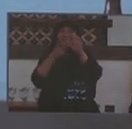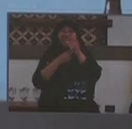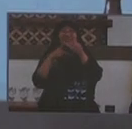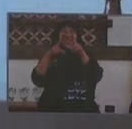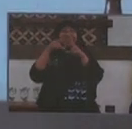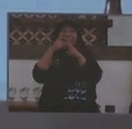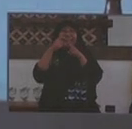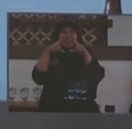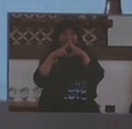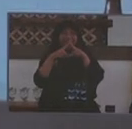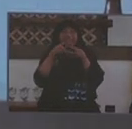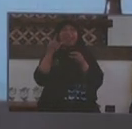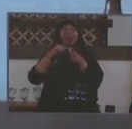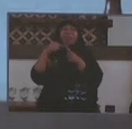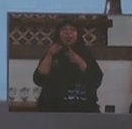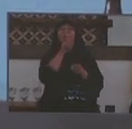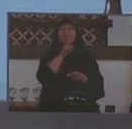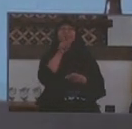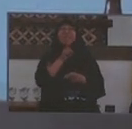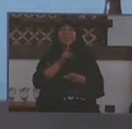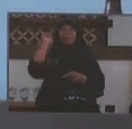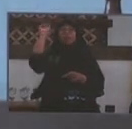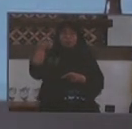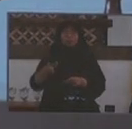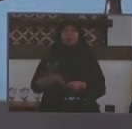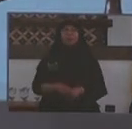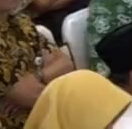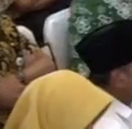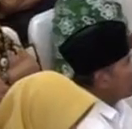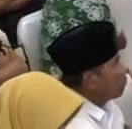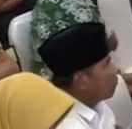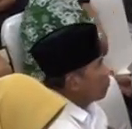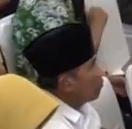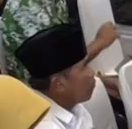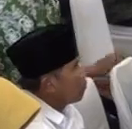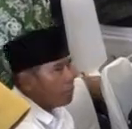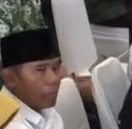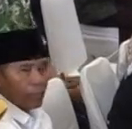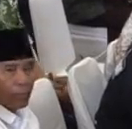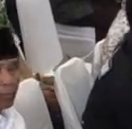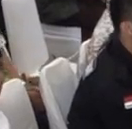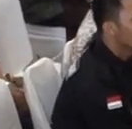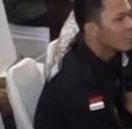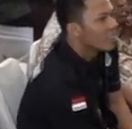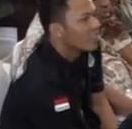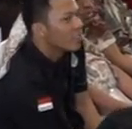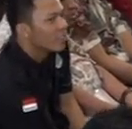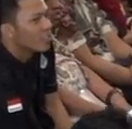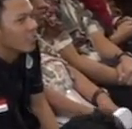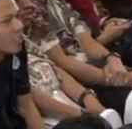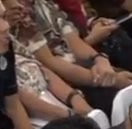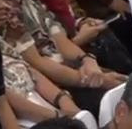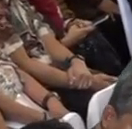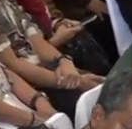Hai ini saya tanya di depan rakyat ini loh penting banyak negara maju tidak